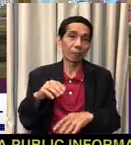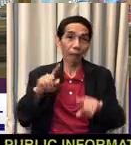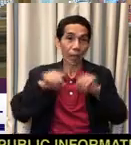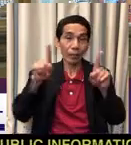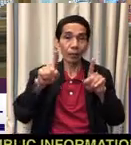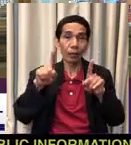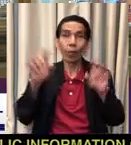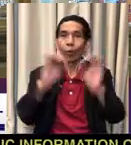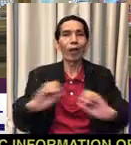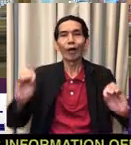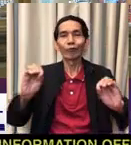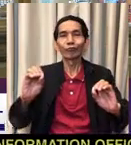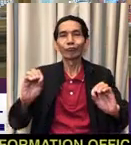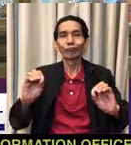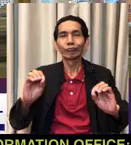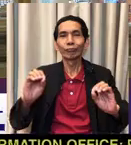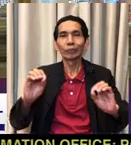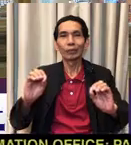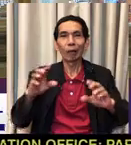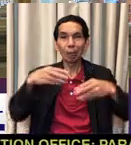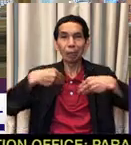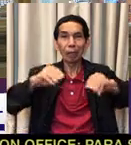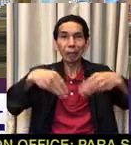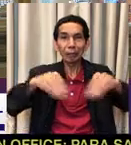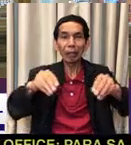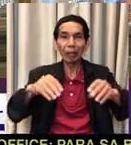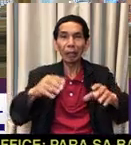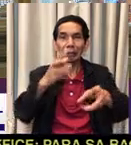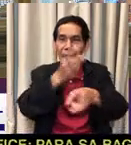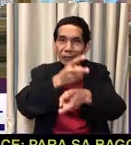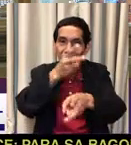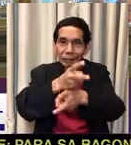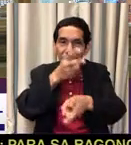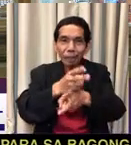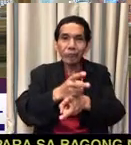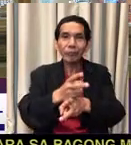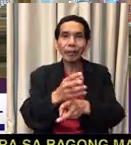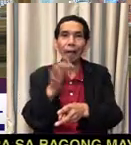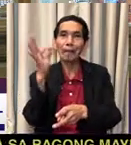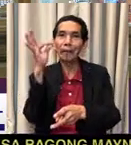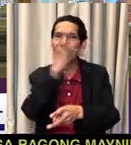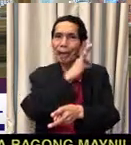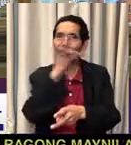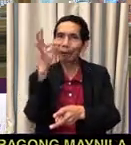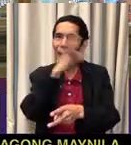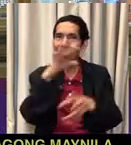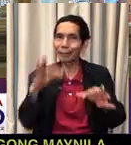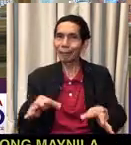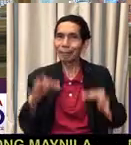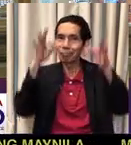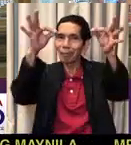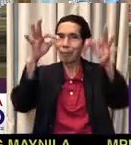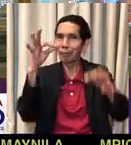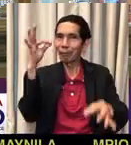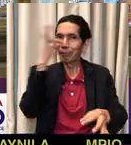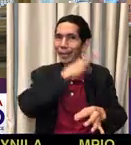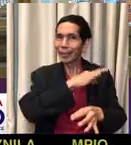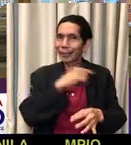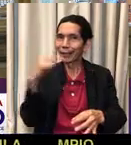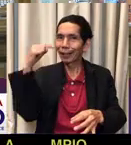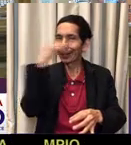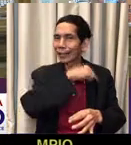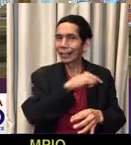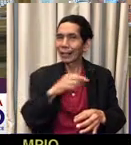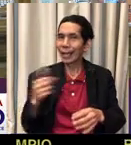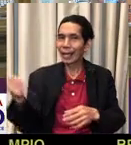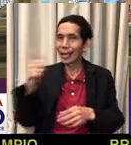Pero wala po. Wala po yung... Kaya ingat-ingat sa mga napopost. Oh, kaya... But